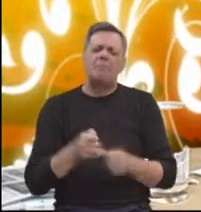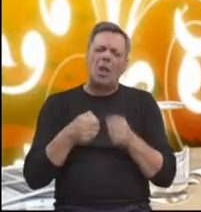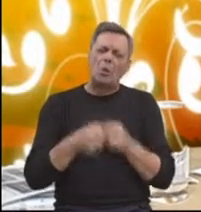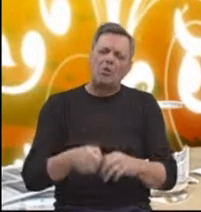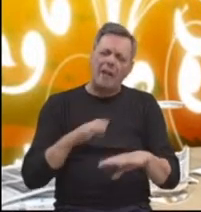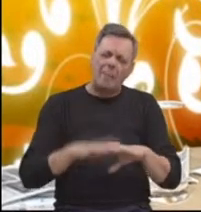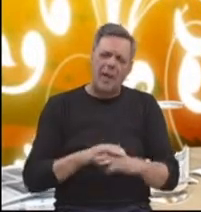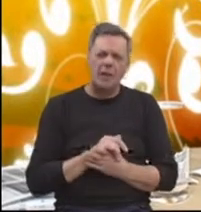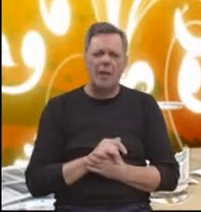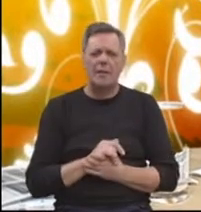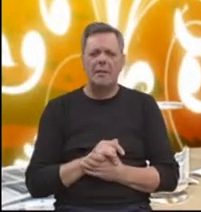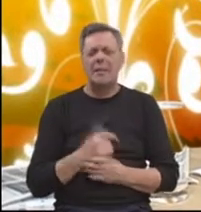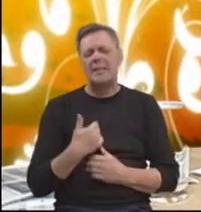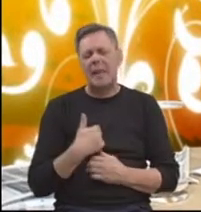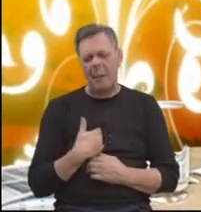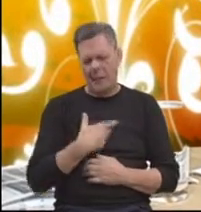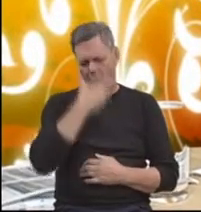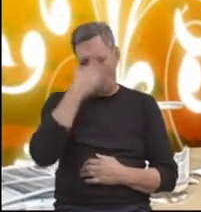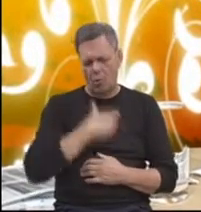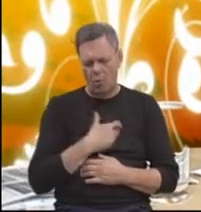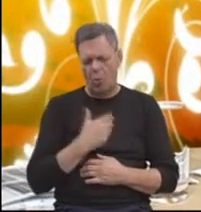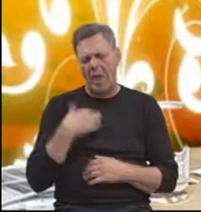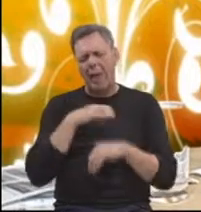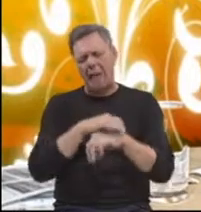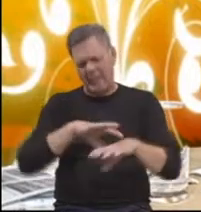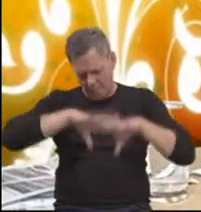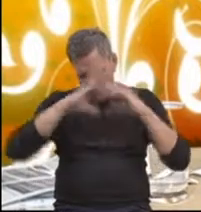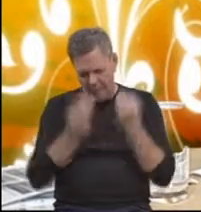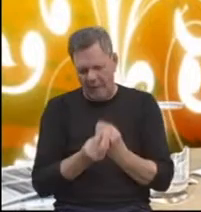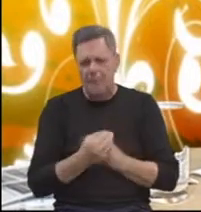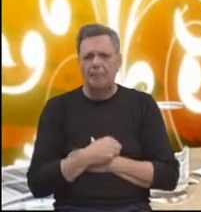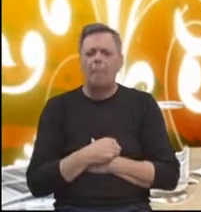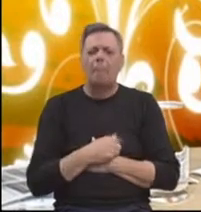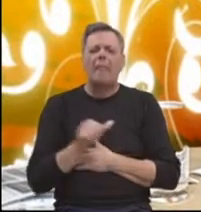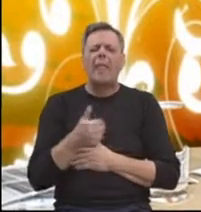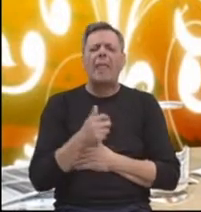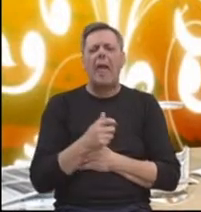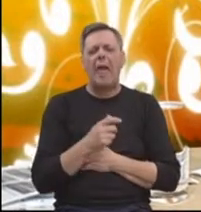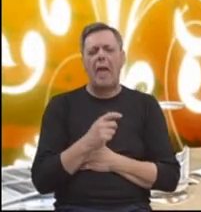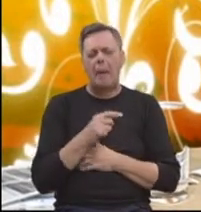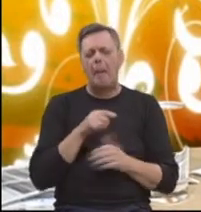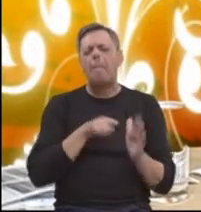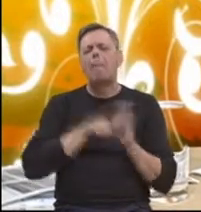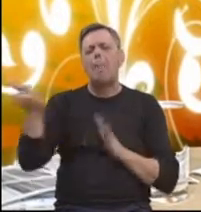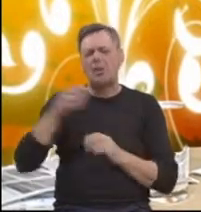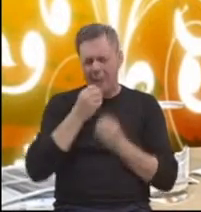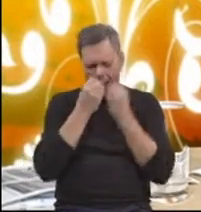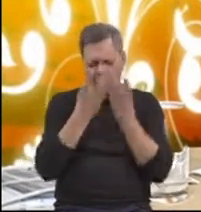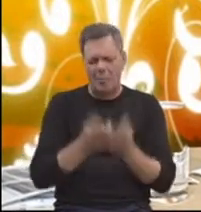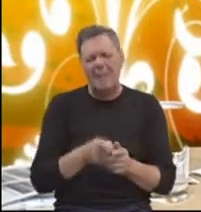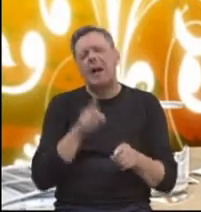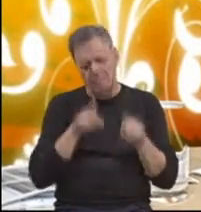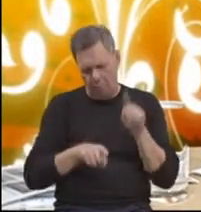društvenih mreža i tako dalje, za mene osobno, pratim sve to jer moram, je malo promašena informacija.